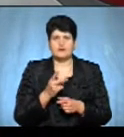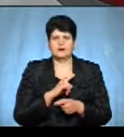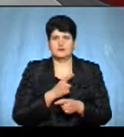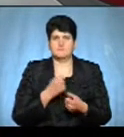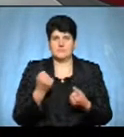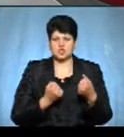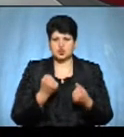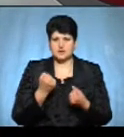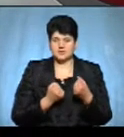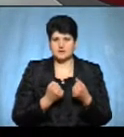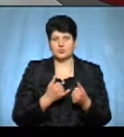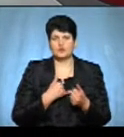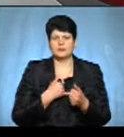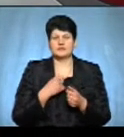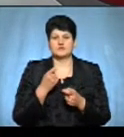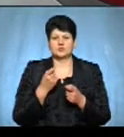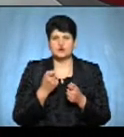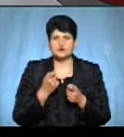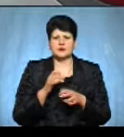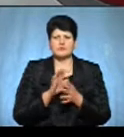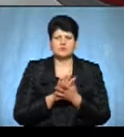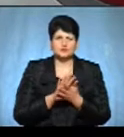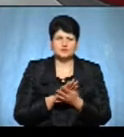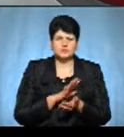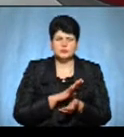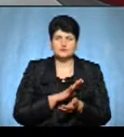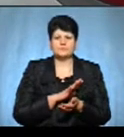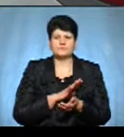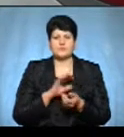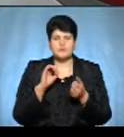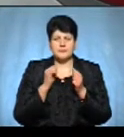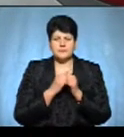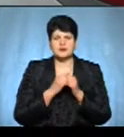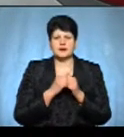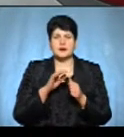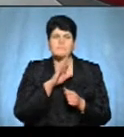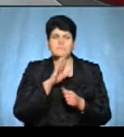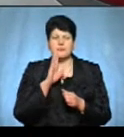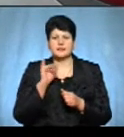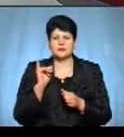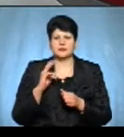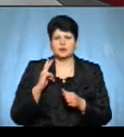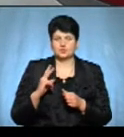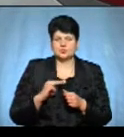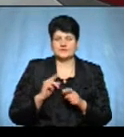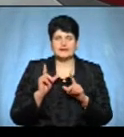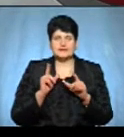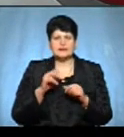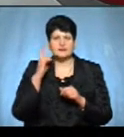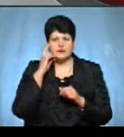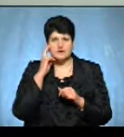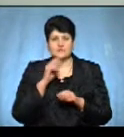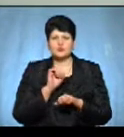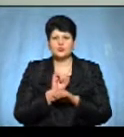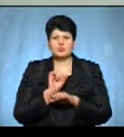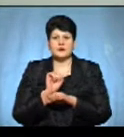машині. Мене там трохи в кров'яці, трохи брудний, пам'ятаю, мати і донька. І вони їхали по Києву, їх